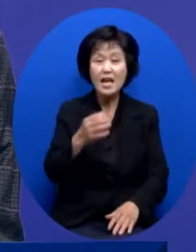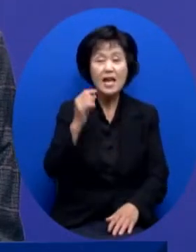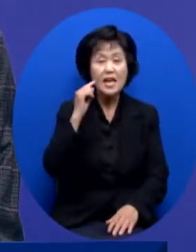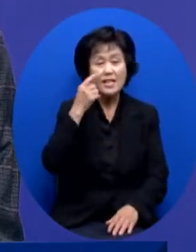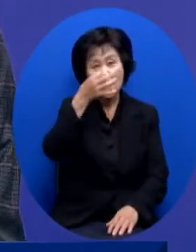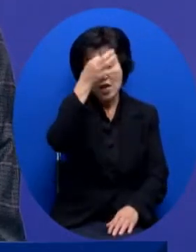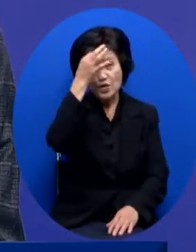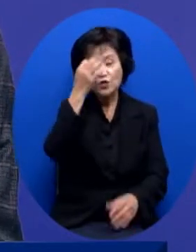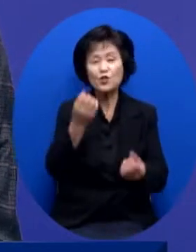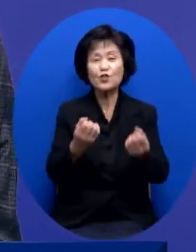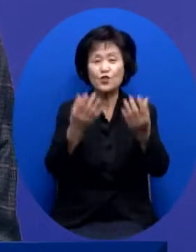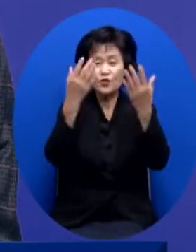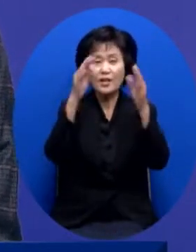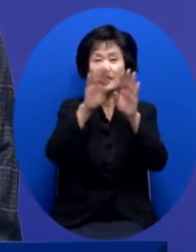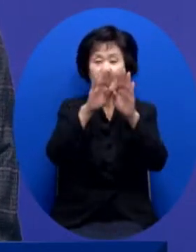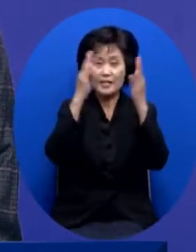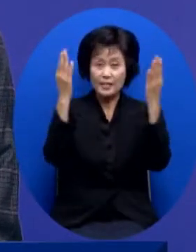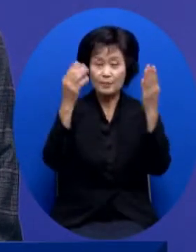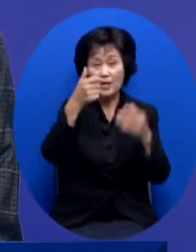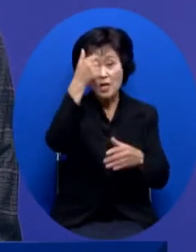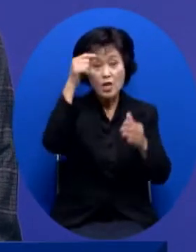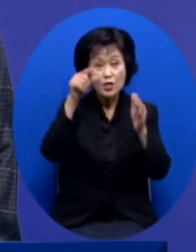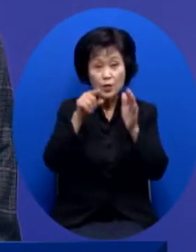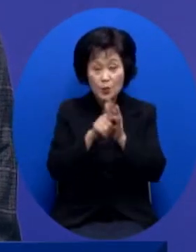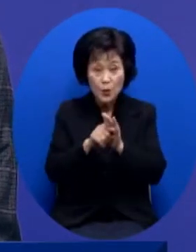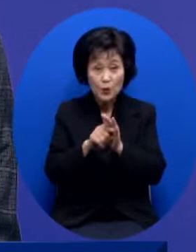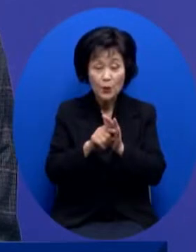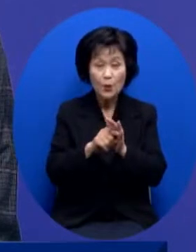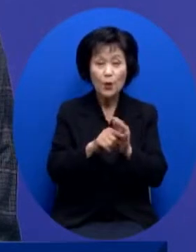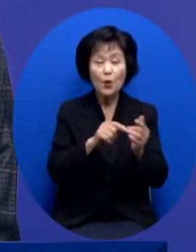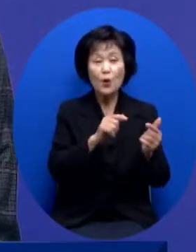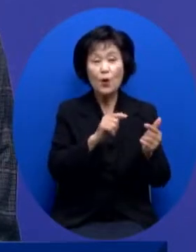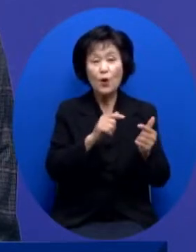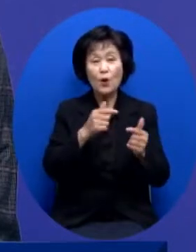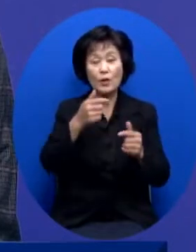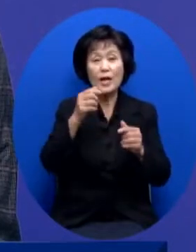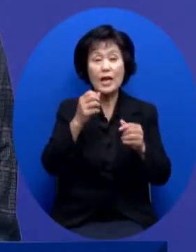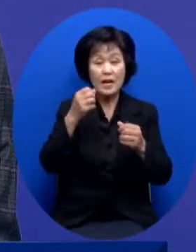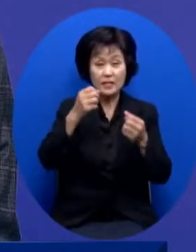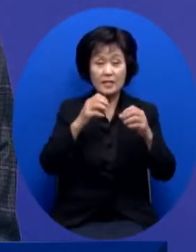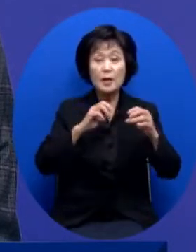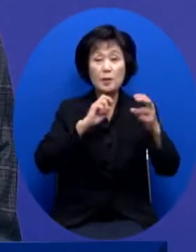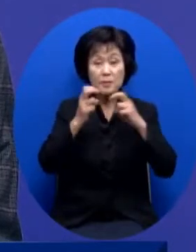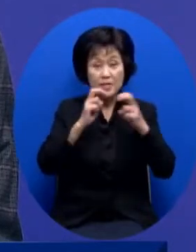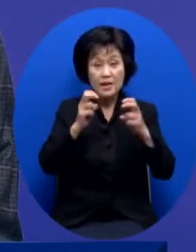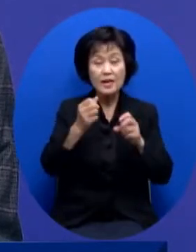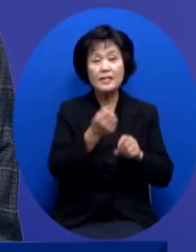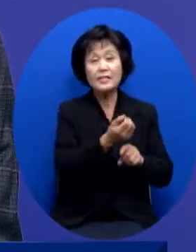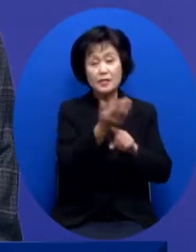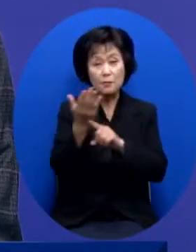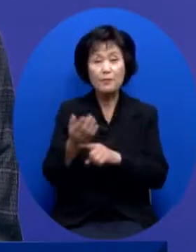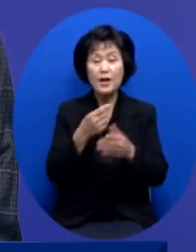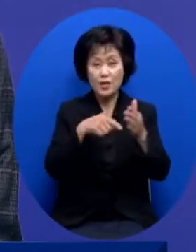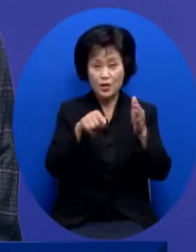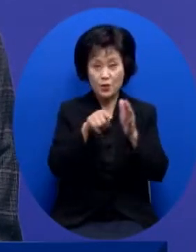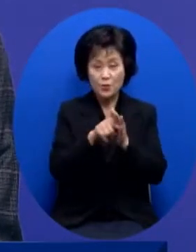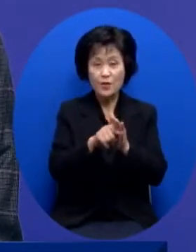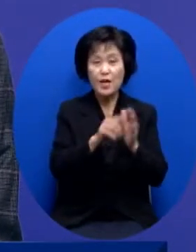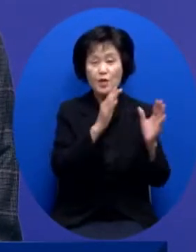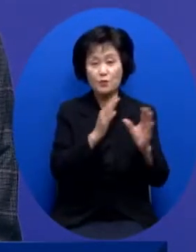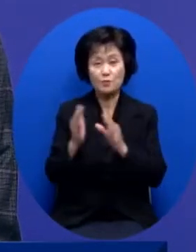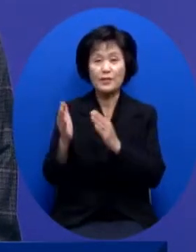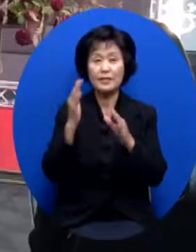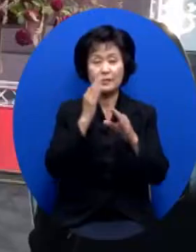한국기독교영화예술제를 개최했습니다. 기독교 콘텐츠를 전파하고 기독교 문화 인재를 양성하기 위해 마련했다고 하는데요. 이가영 기자가 전해드립니다.